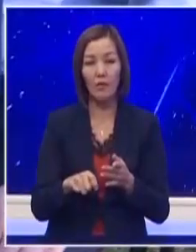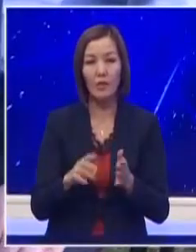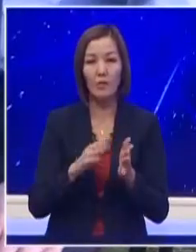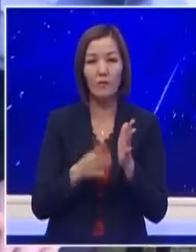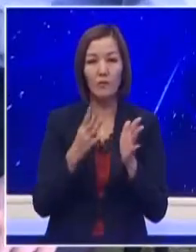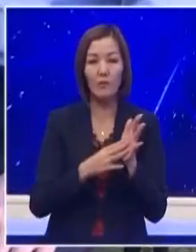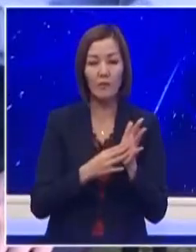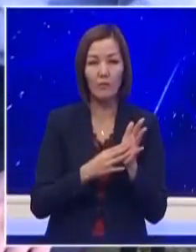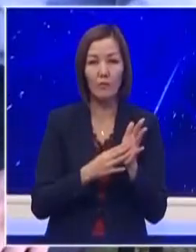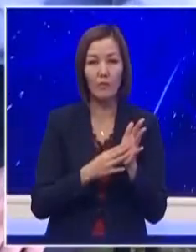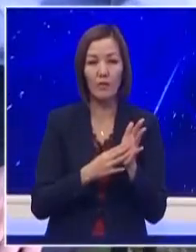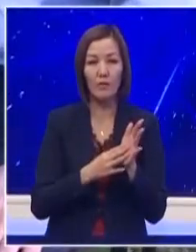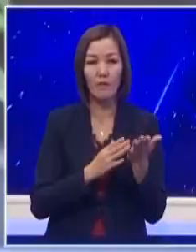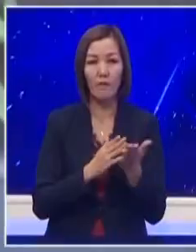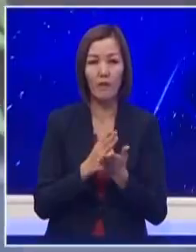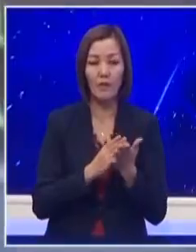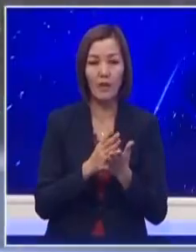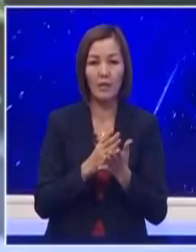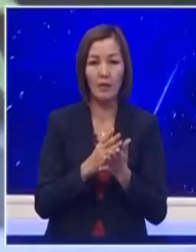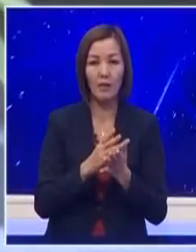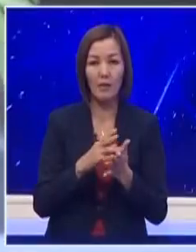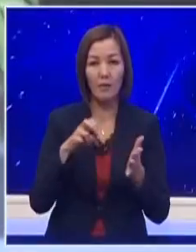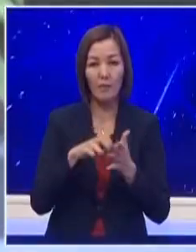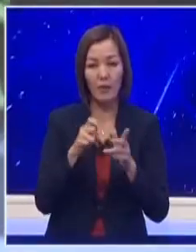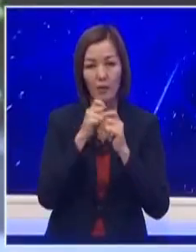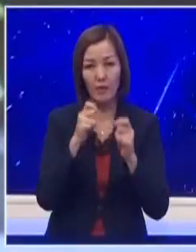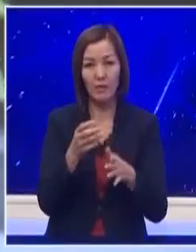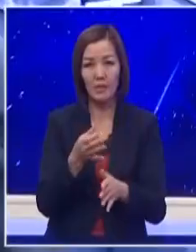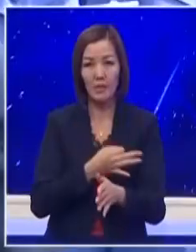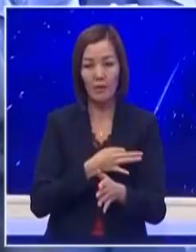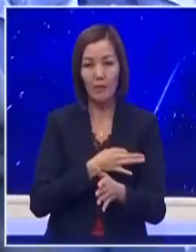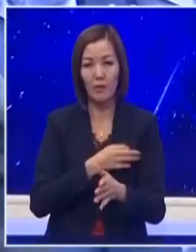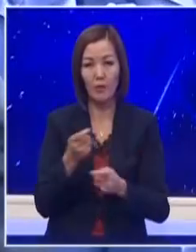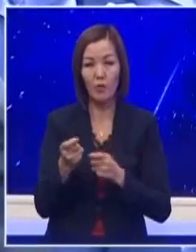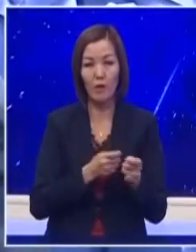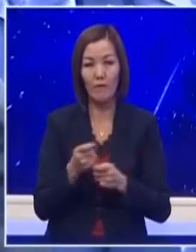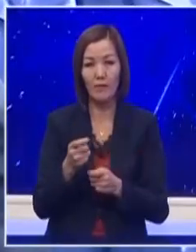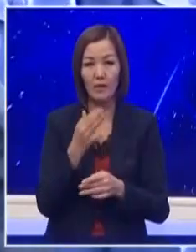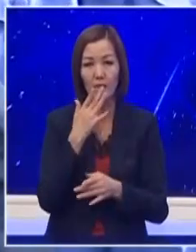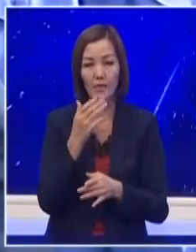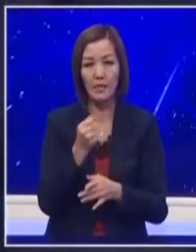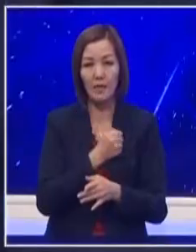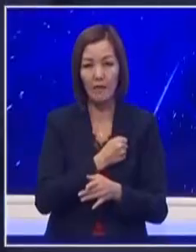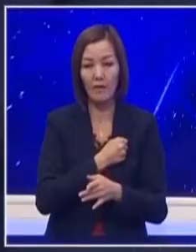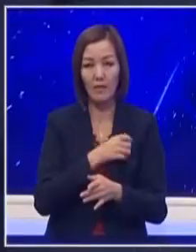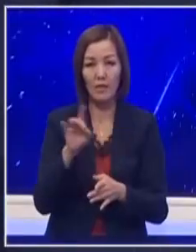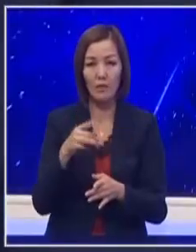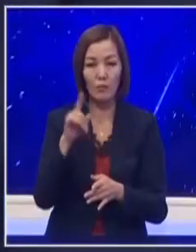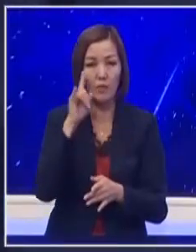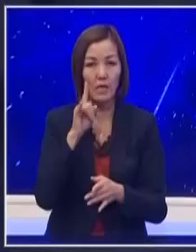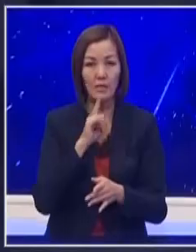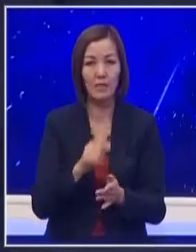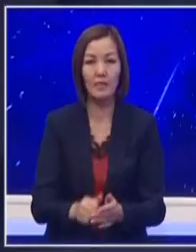98-летнему фронтовику вручили благодарственное письмо и нагрудный знак от имени руководства национальной Гвардии Республики